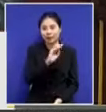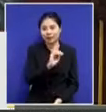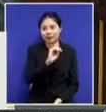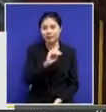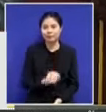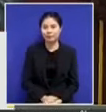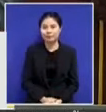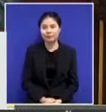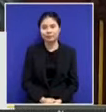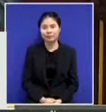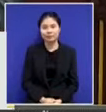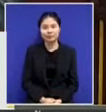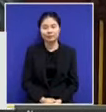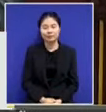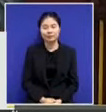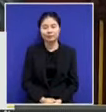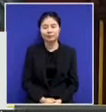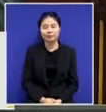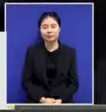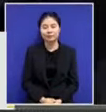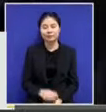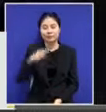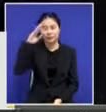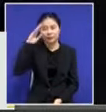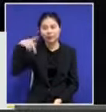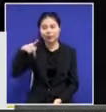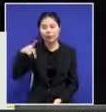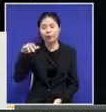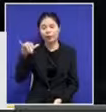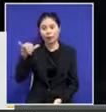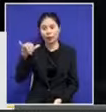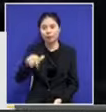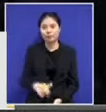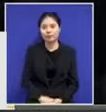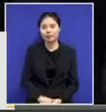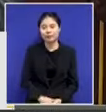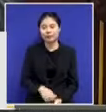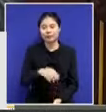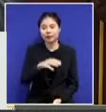240นายธานีอ่อนละเอียด พลเอกประยุทธ์จันทร์โอชาครับ